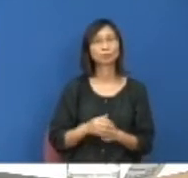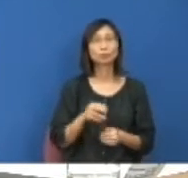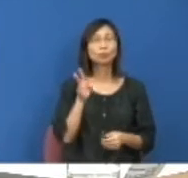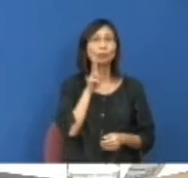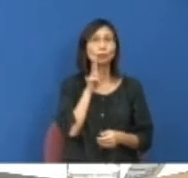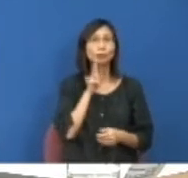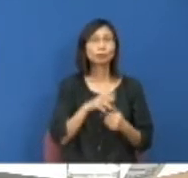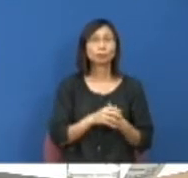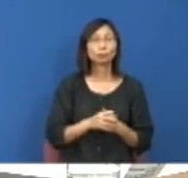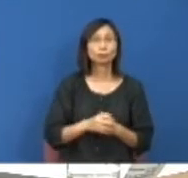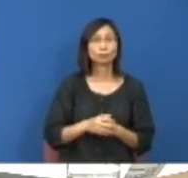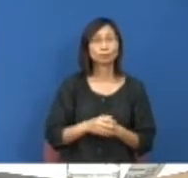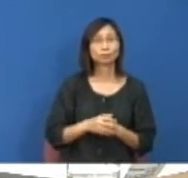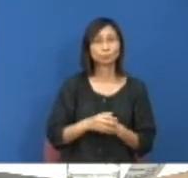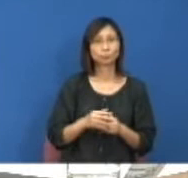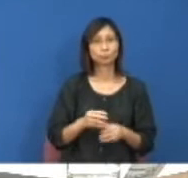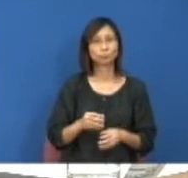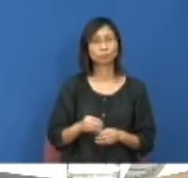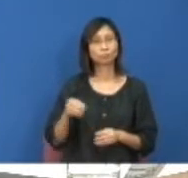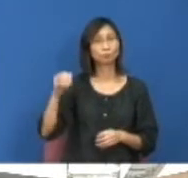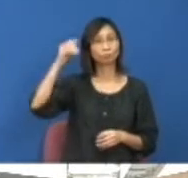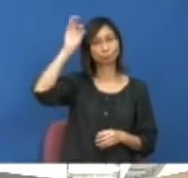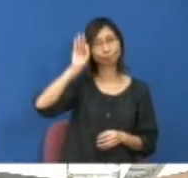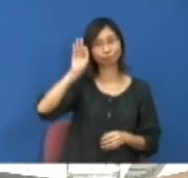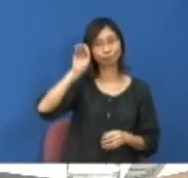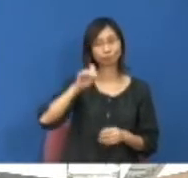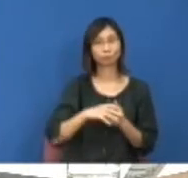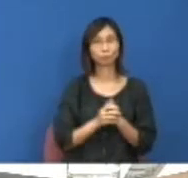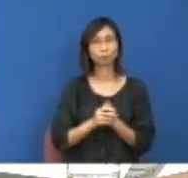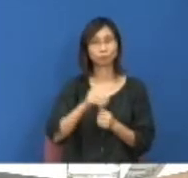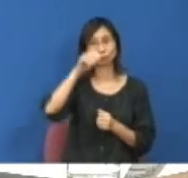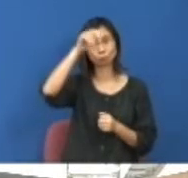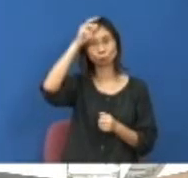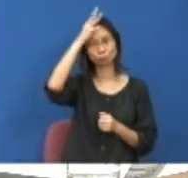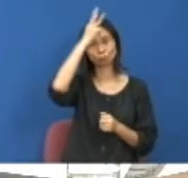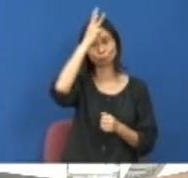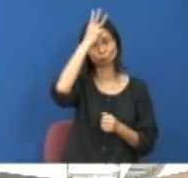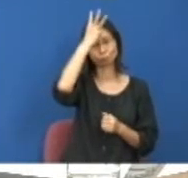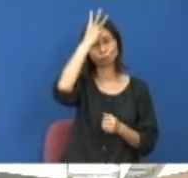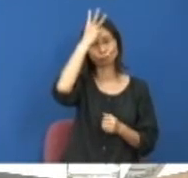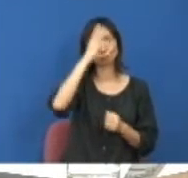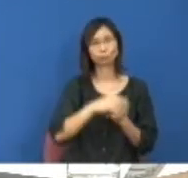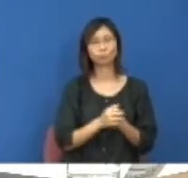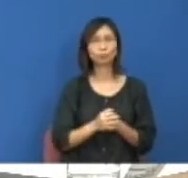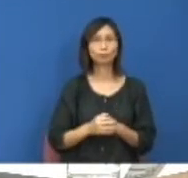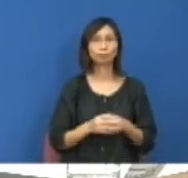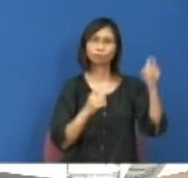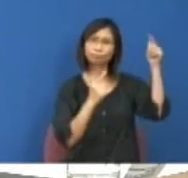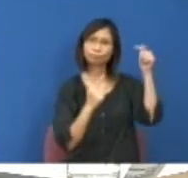掌握權，跟住小龍支持咧，其實你就要作為法國做得皇帝啦，係咪？咁其實由1830年到1848年都有個問題